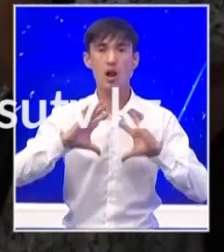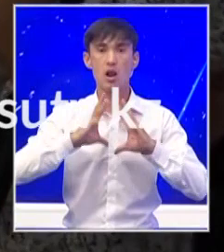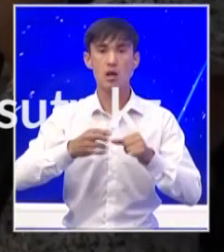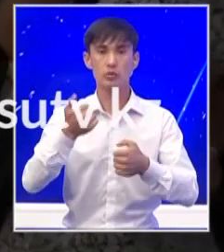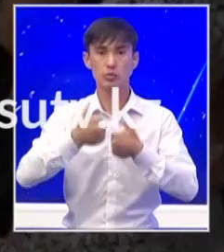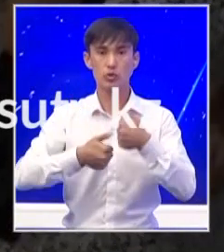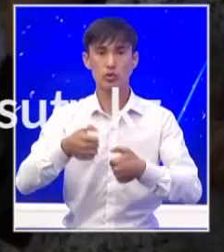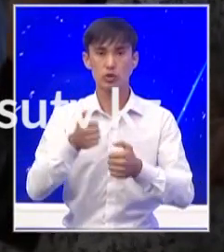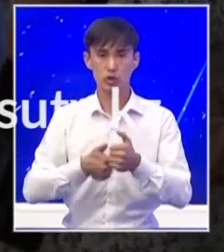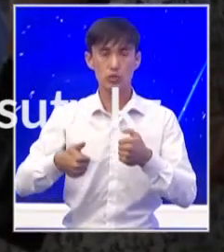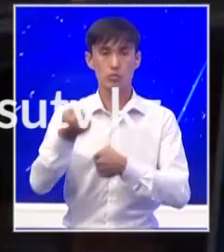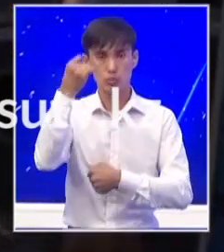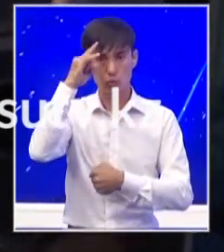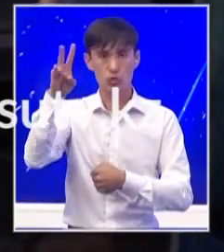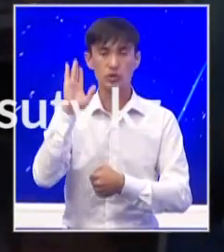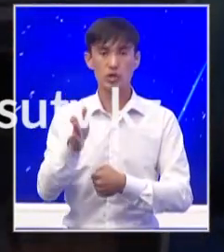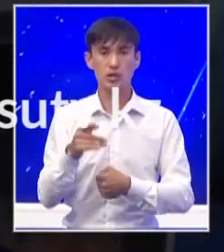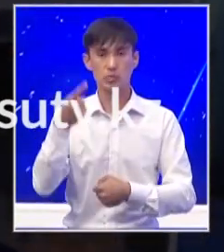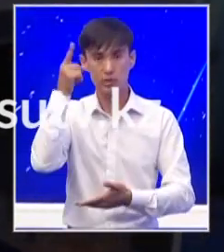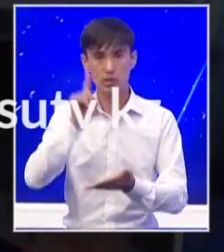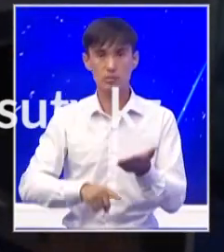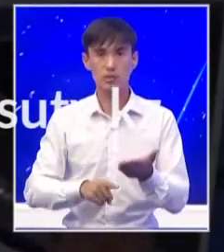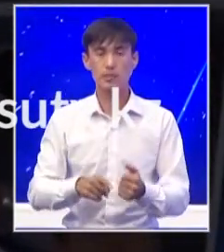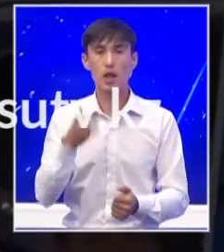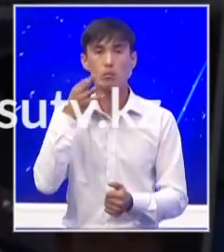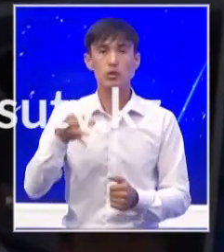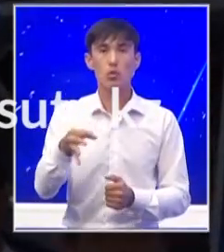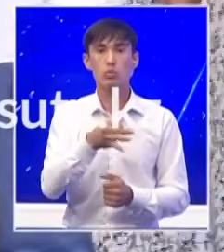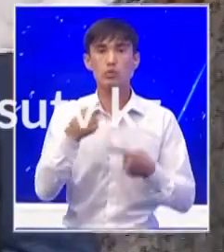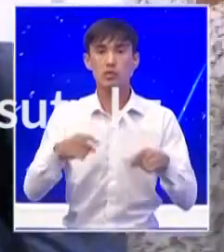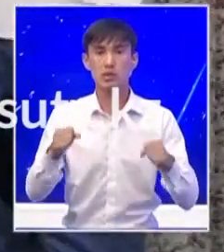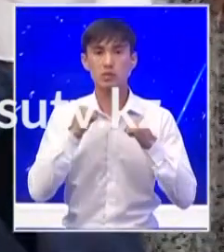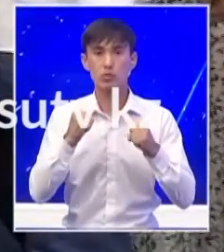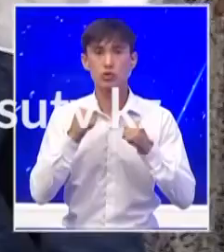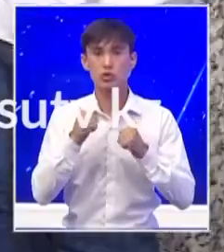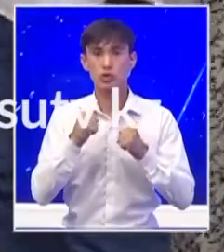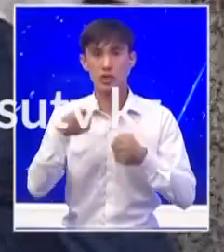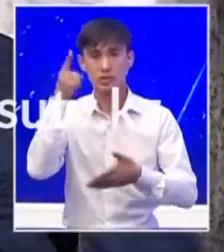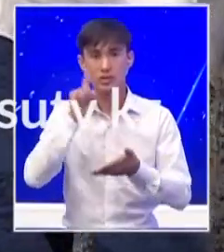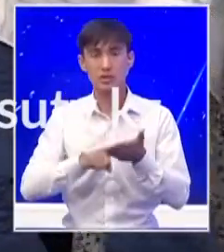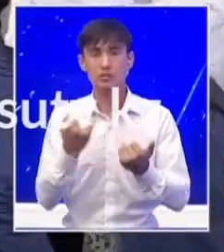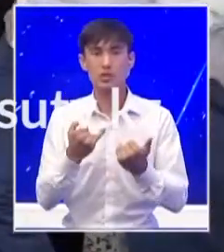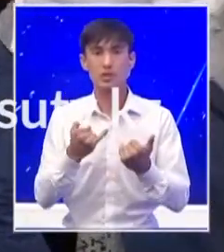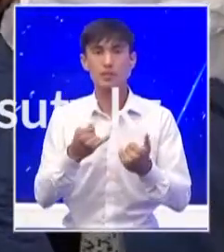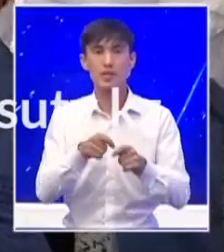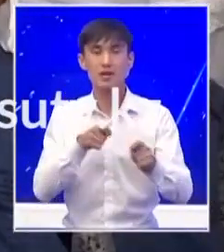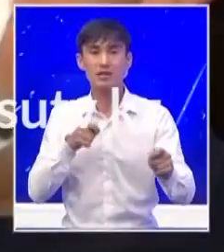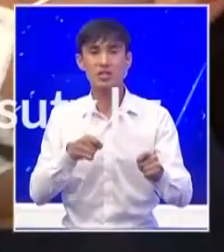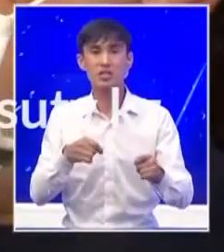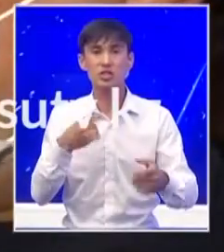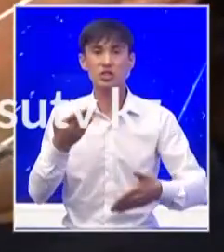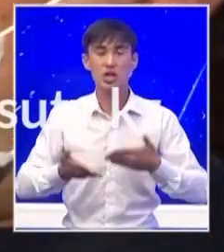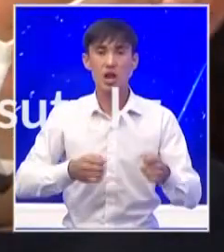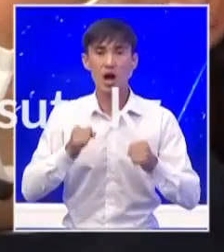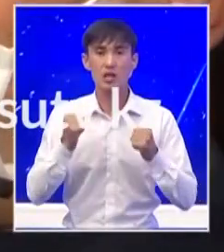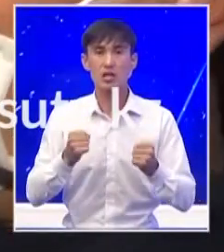чемпионы шығады деп сенеміз. Алматы облысының басқа да спортшылары жүлде санын көбейтеді деген сенімдеміз. Садақтан ату, жеңіл атлетика, байдарка